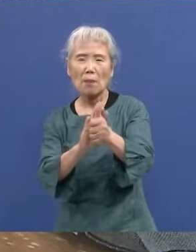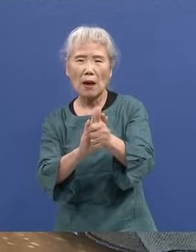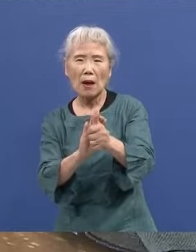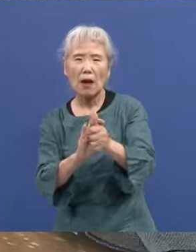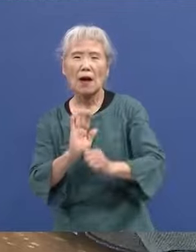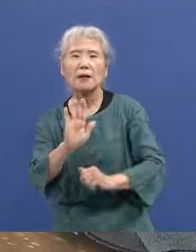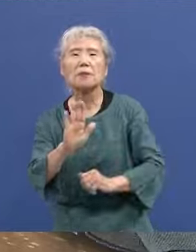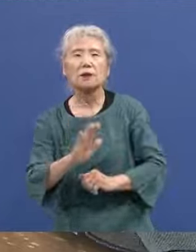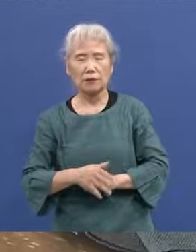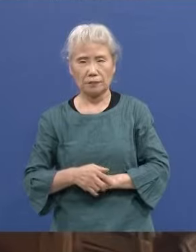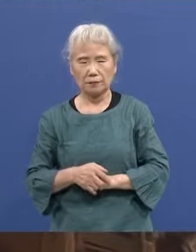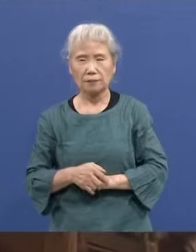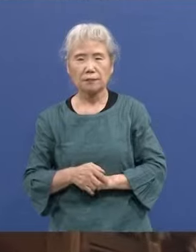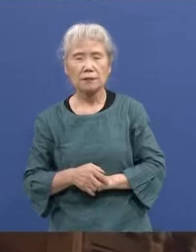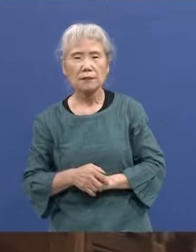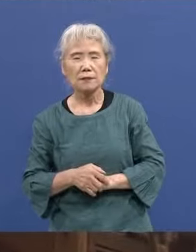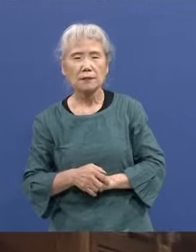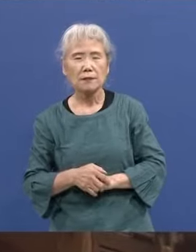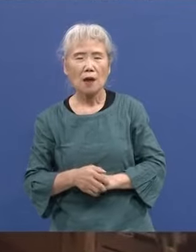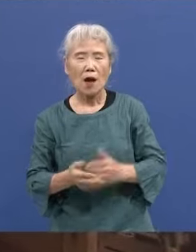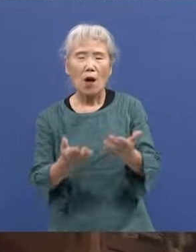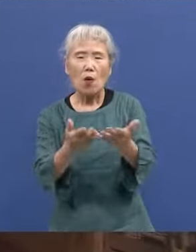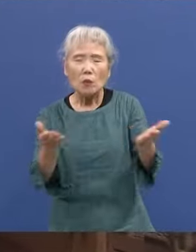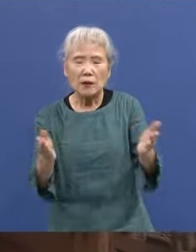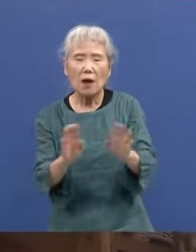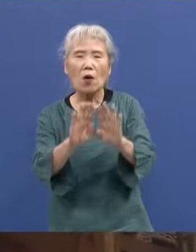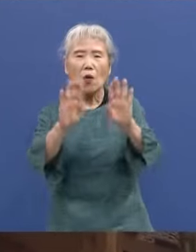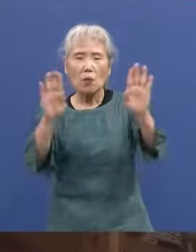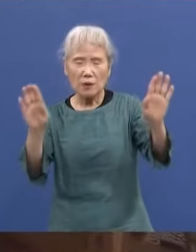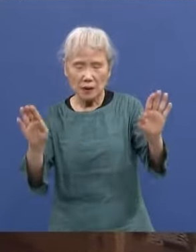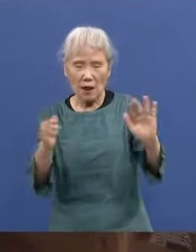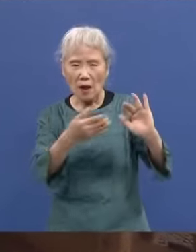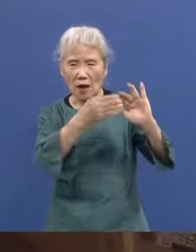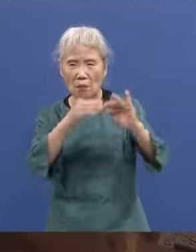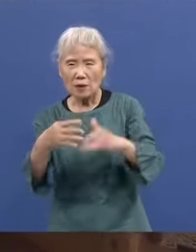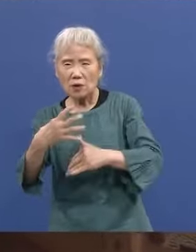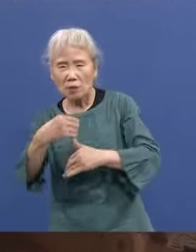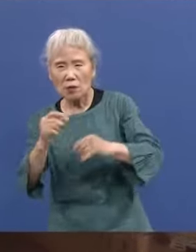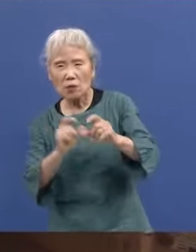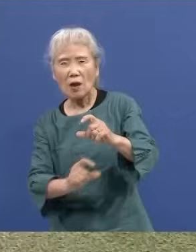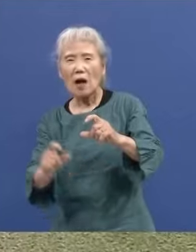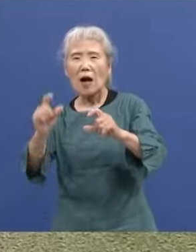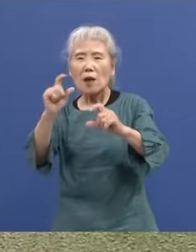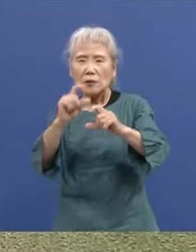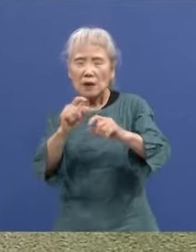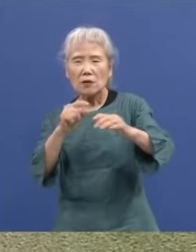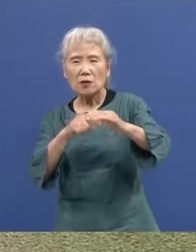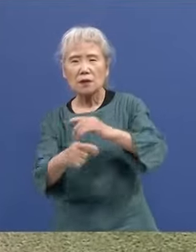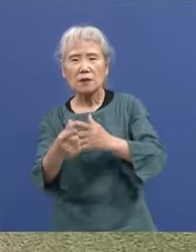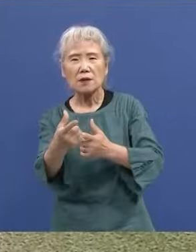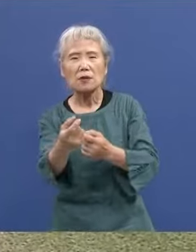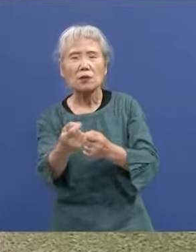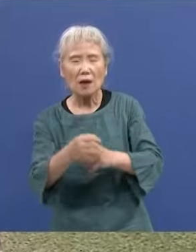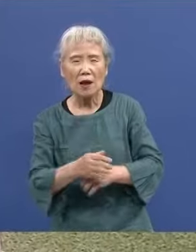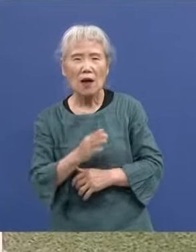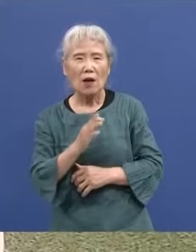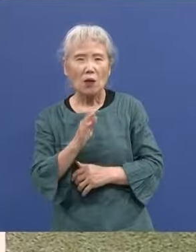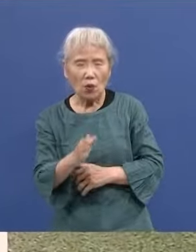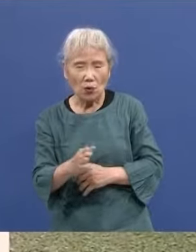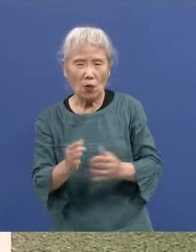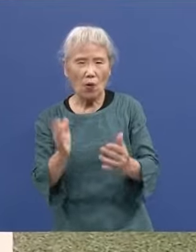。 たくさんのお店がオープンして町の魅力がアップしたということですよね。 はい、 確かこ